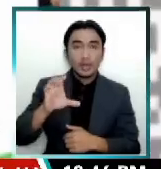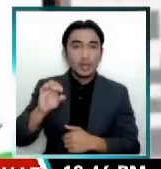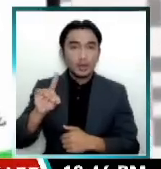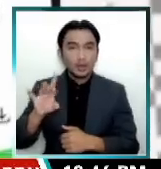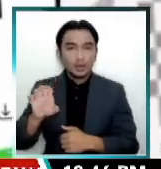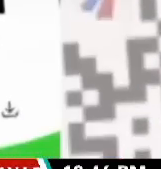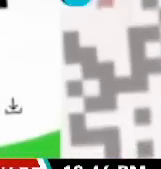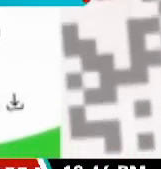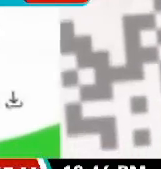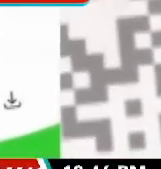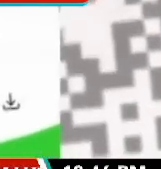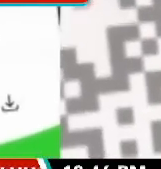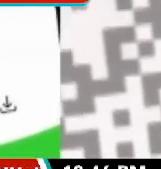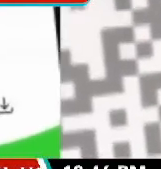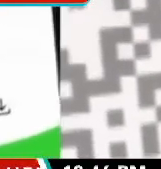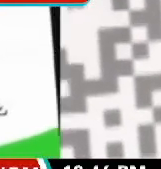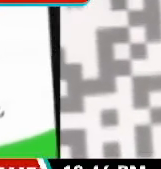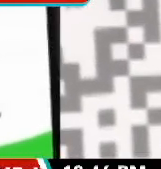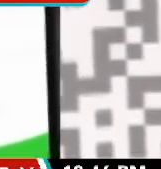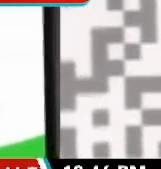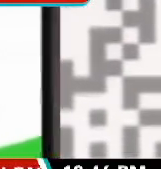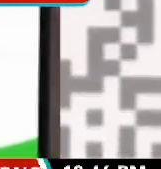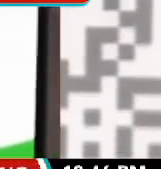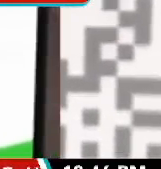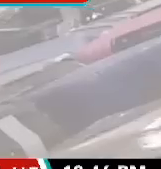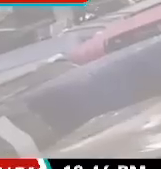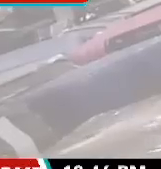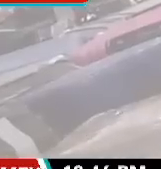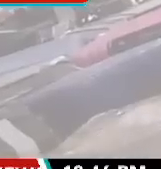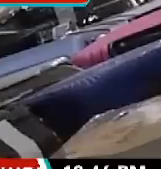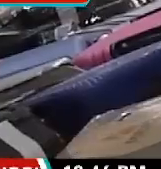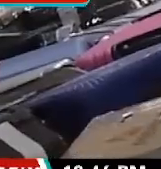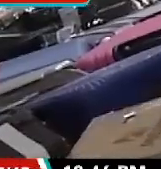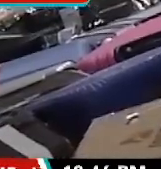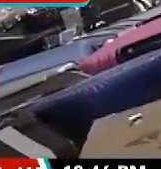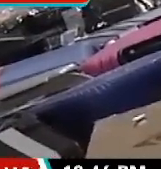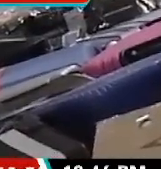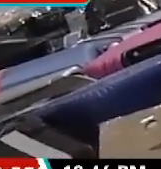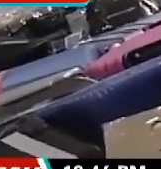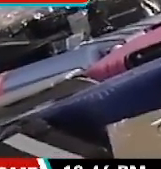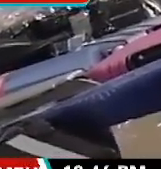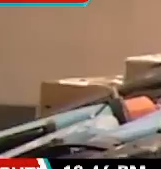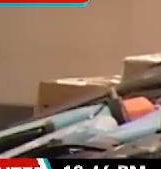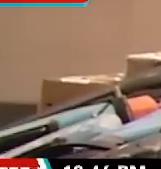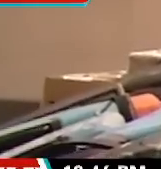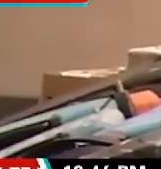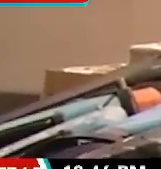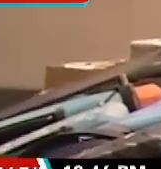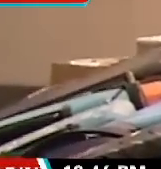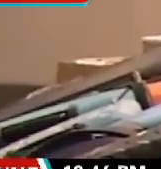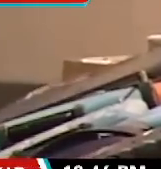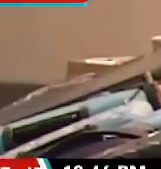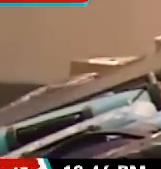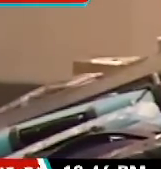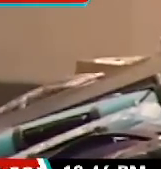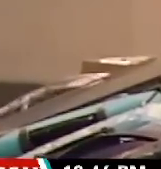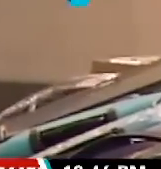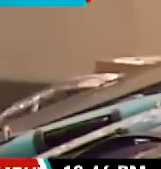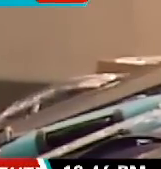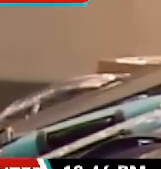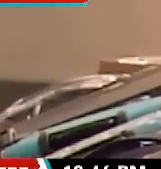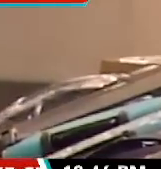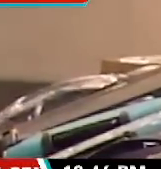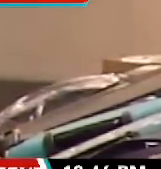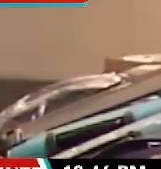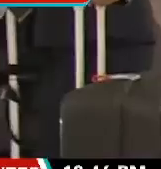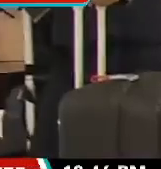ang magsisilbing arrival card na hahanapin ng Bureau of Immigrations simula sa Lunes, December 5. Paalala naman ng Office